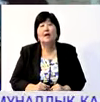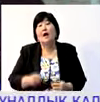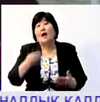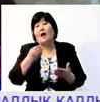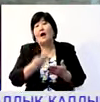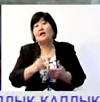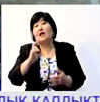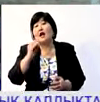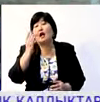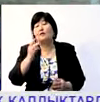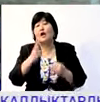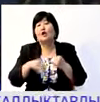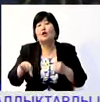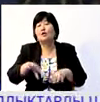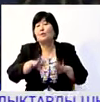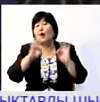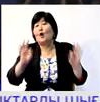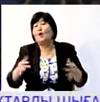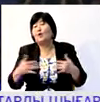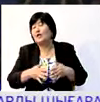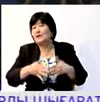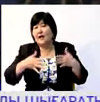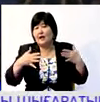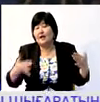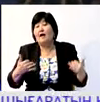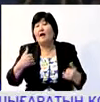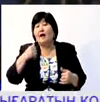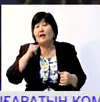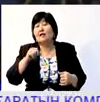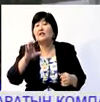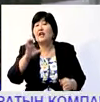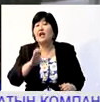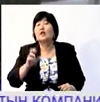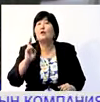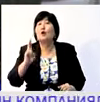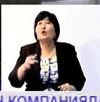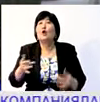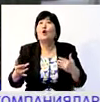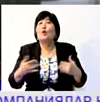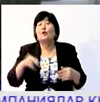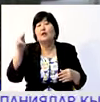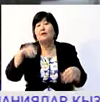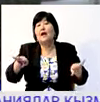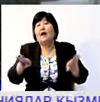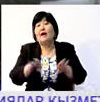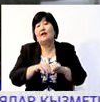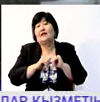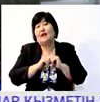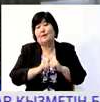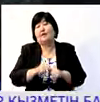Қасиетті қармақшы топырағы өрелі өнерпаздарға кенде емес, ал кеш иесі Сақтапберген Қоспаев өнермен білімді қатар қамдаған